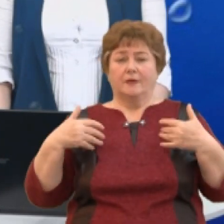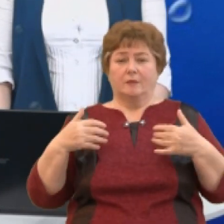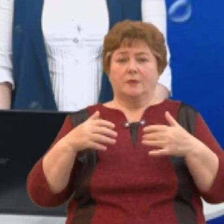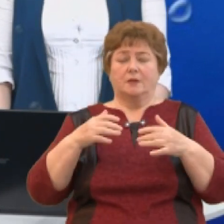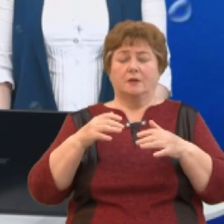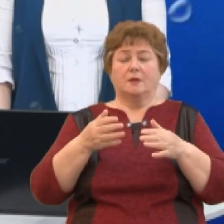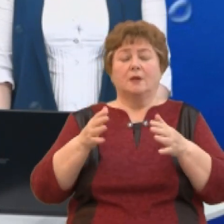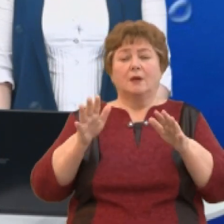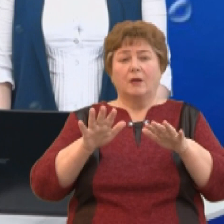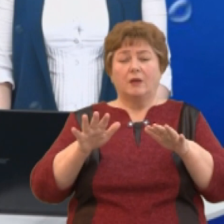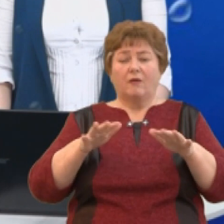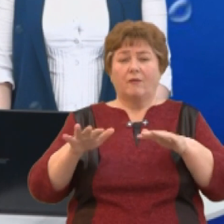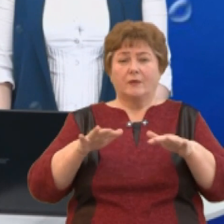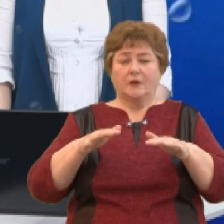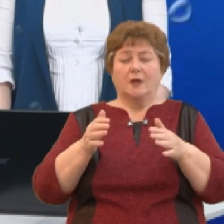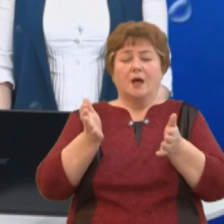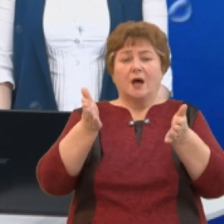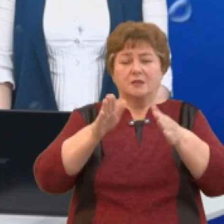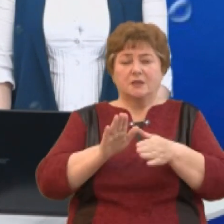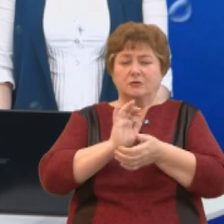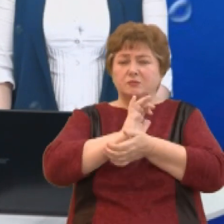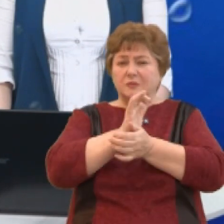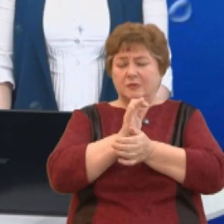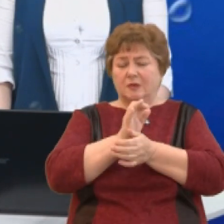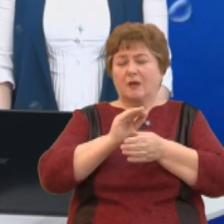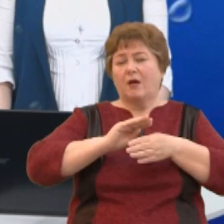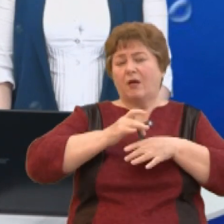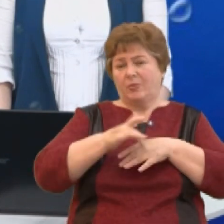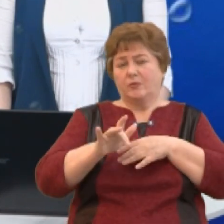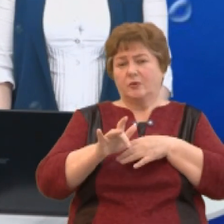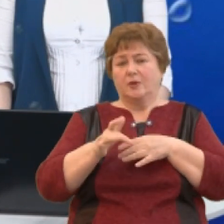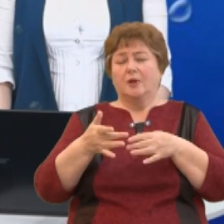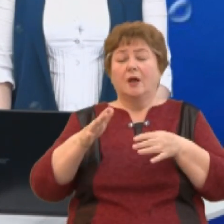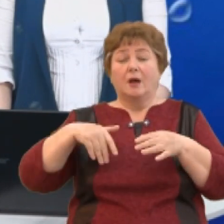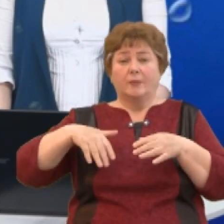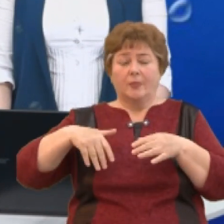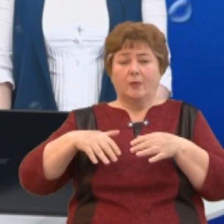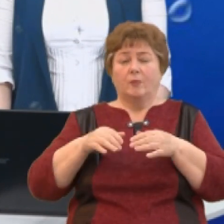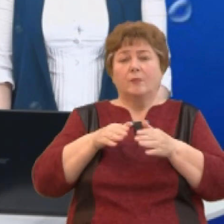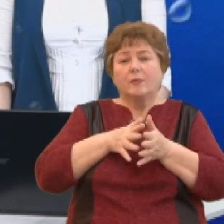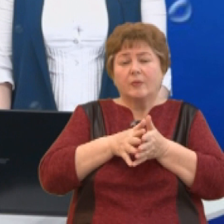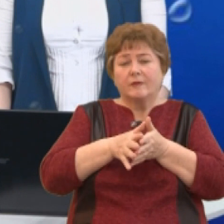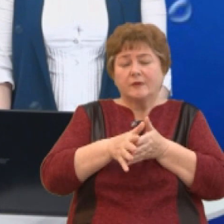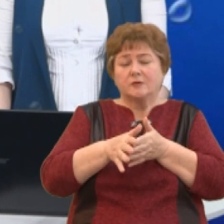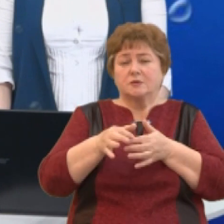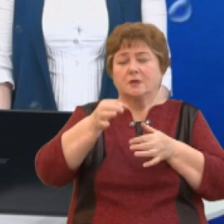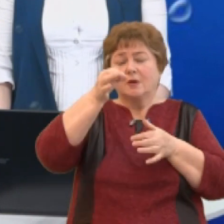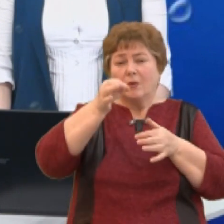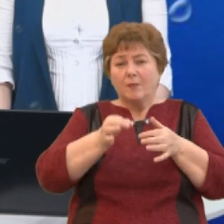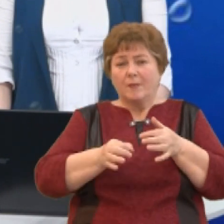В кишке остаются лишь плотные отходы. Они перемещаются вниз по прямой